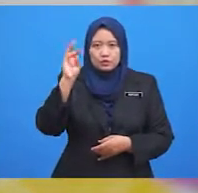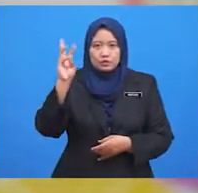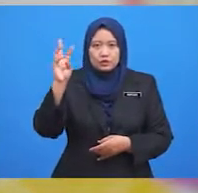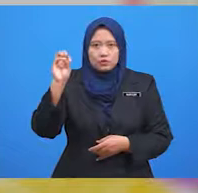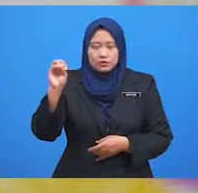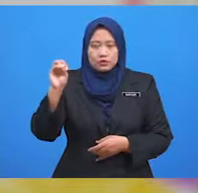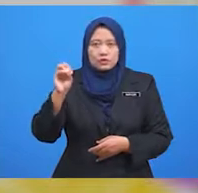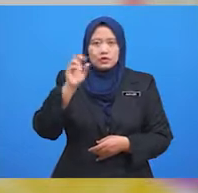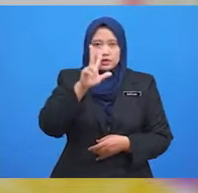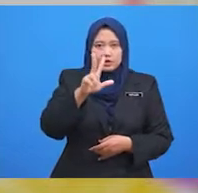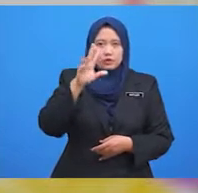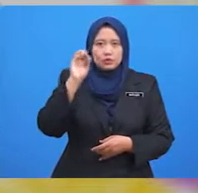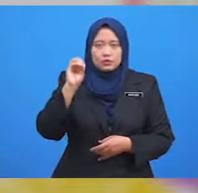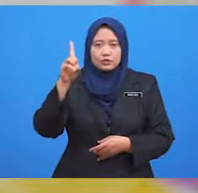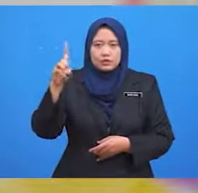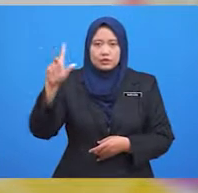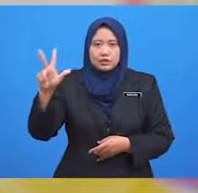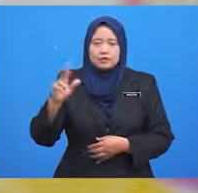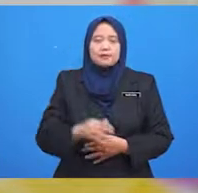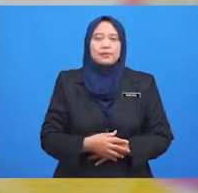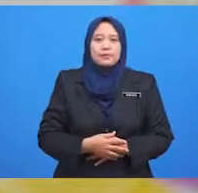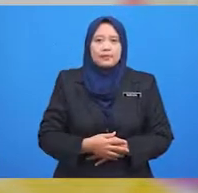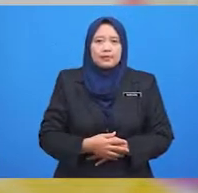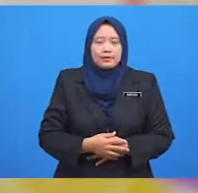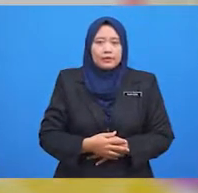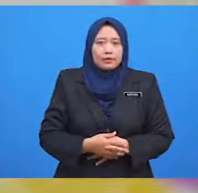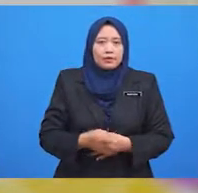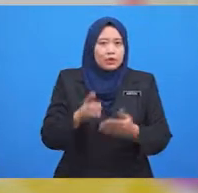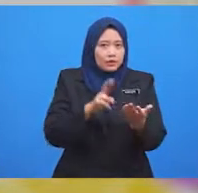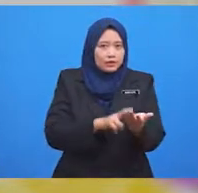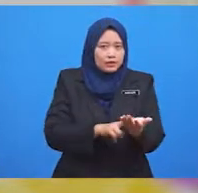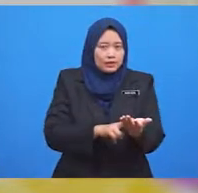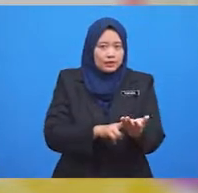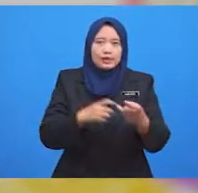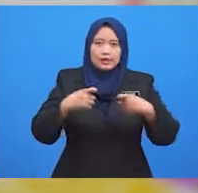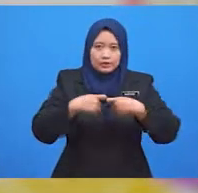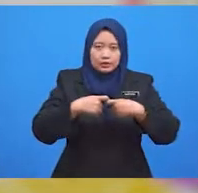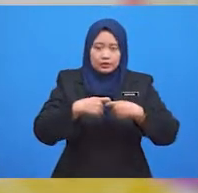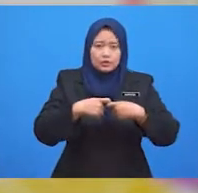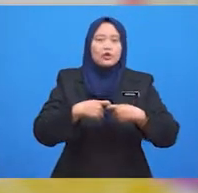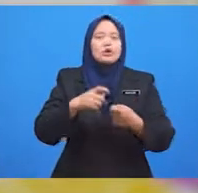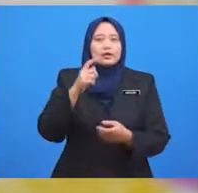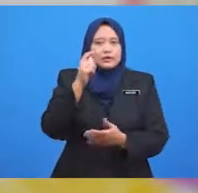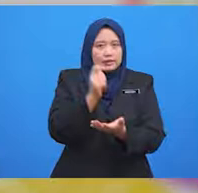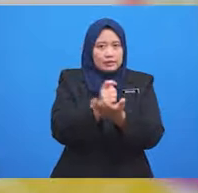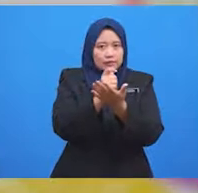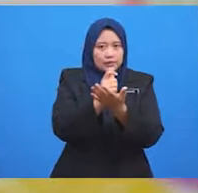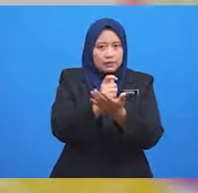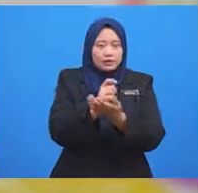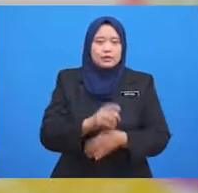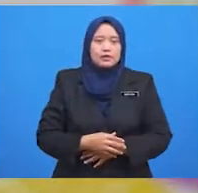MP06032013? Rawatan elektroterapi merupakan kompetensi nombor 5 dalam NOS